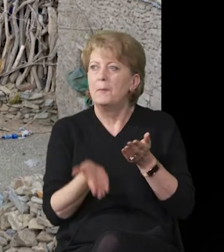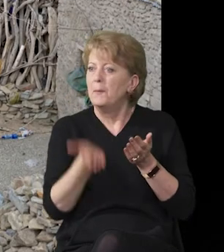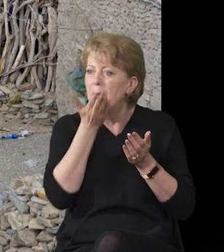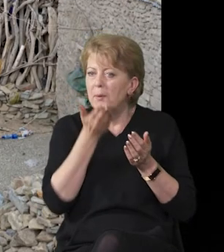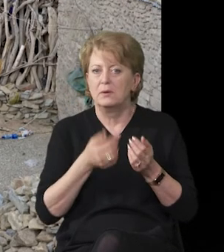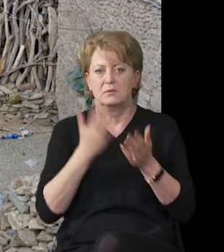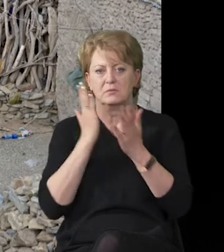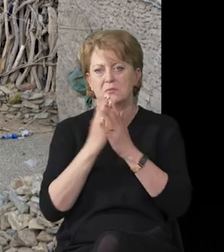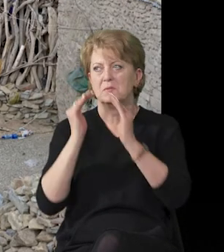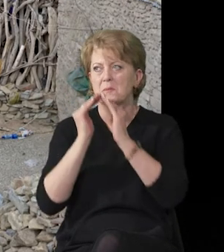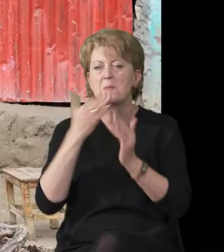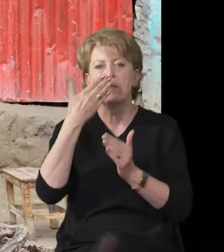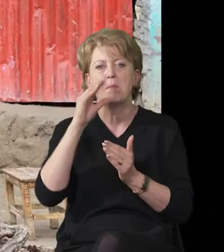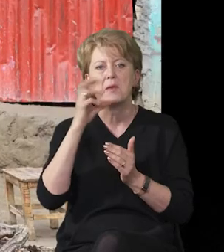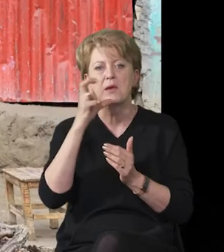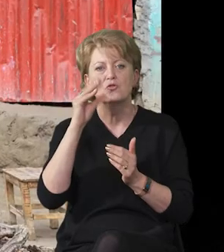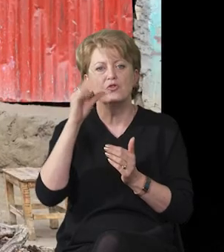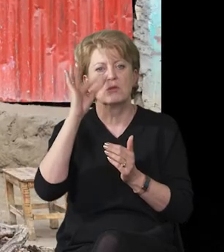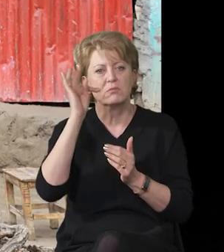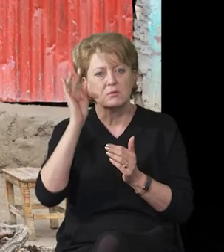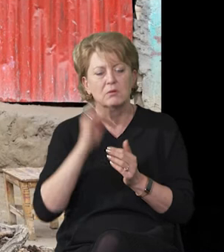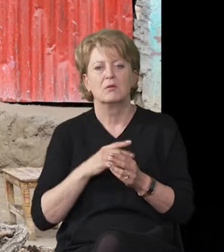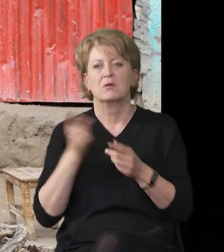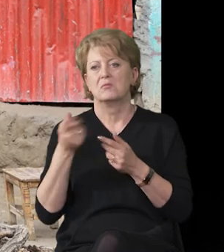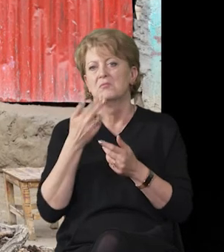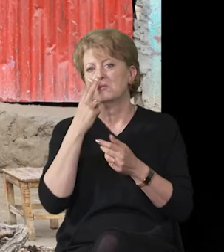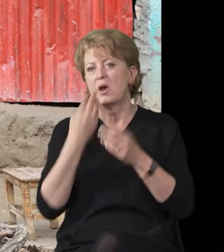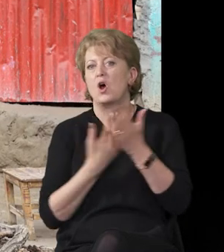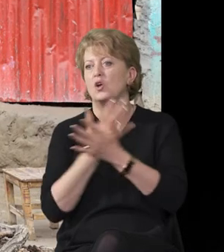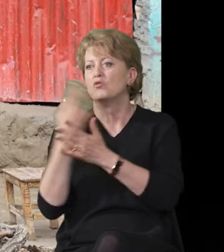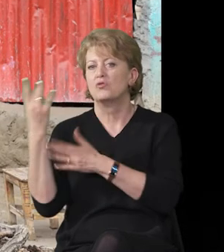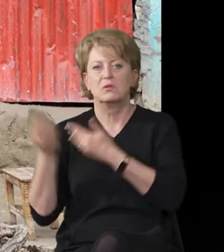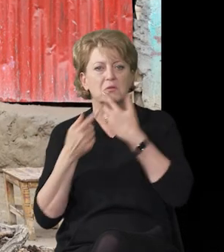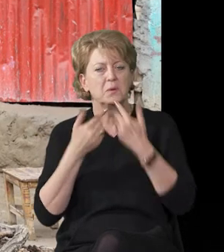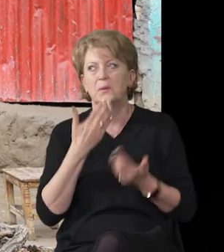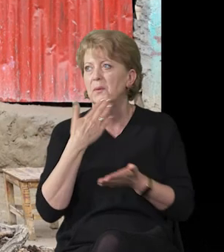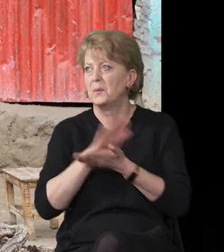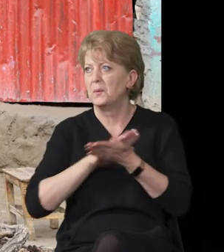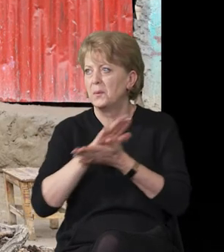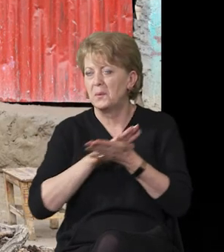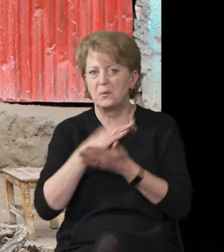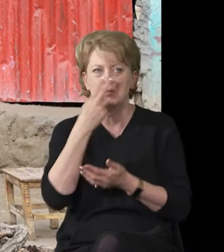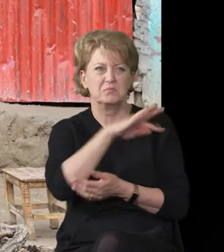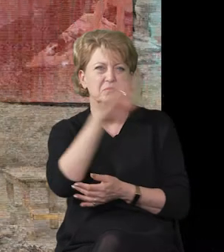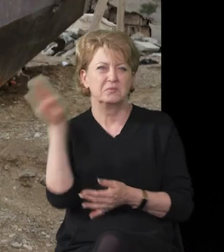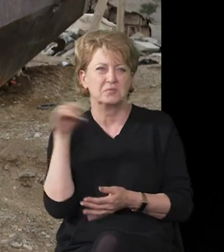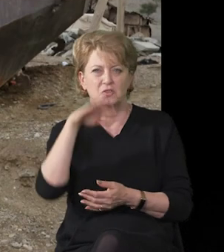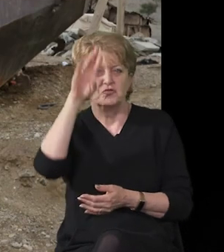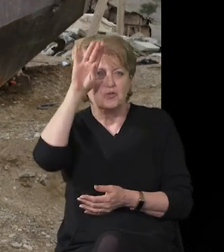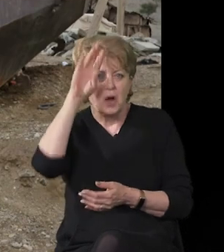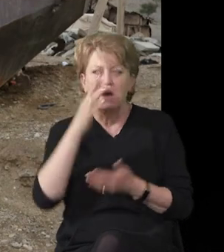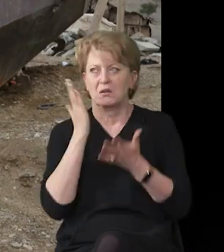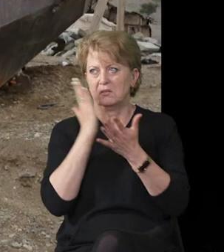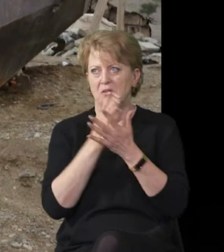zbyt obfitej, taki szarobury krajobraz i w zasadzie każdy jakiś fragment bardziej jaskrawych barw ożywia